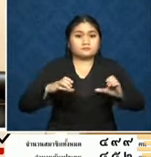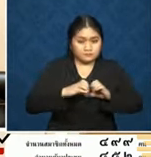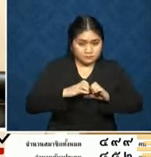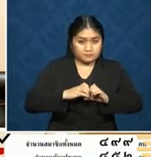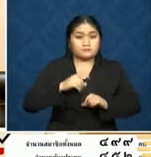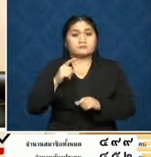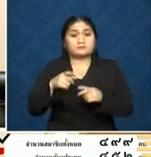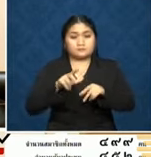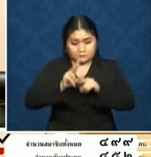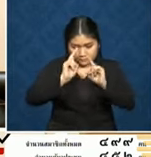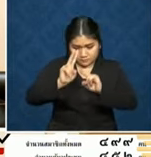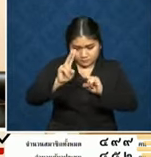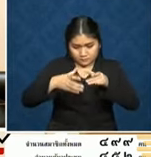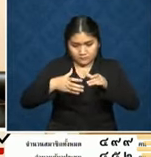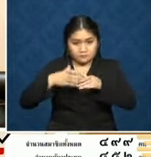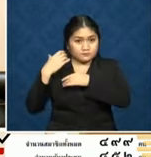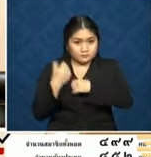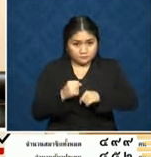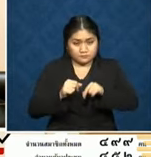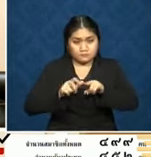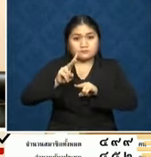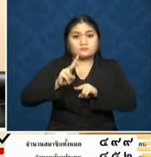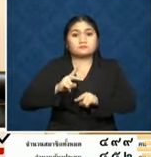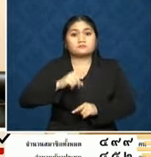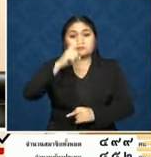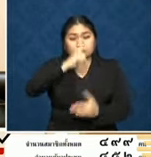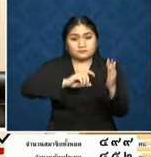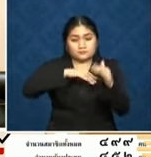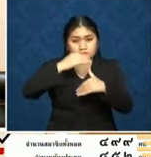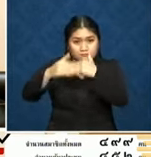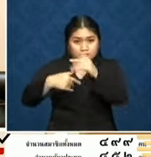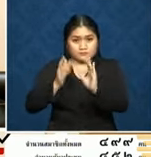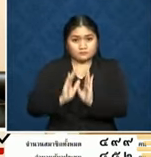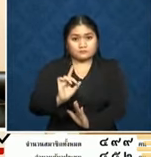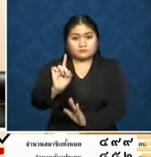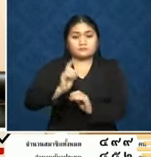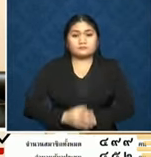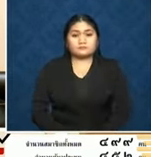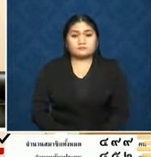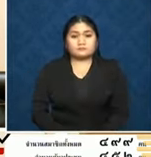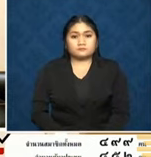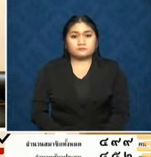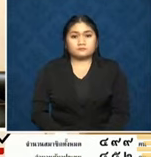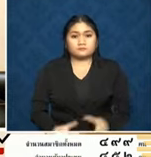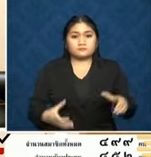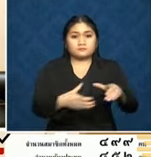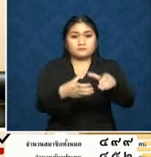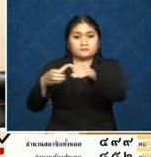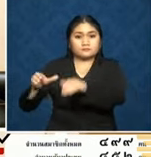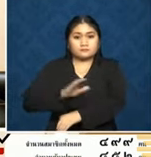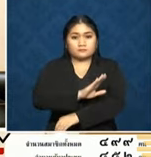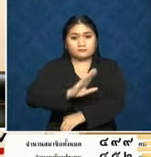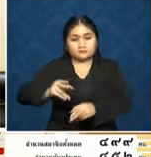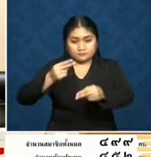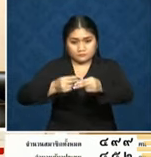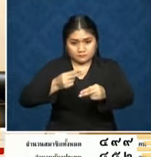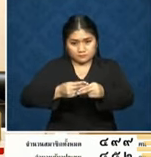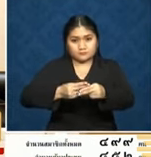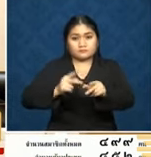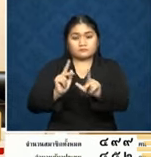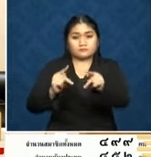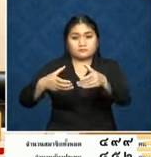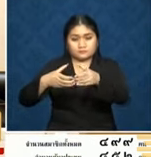ท่านพรรคประชาธิปัตย์1ท่านพรรคชาติไทยพัฒนา1ท่านนะครับเชิญแต่ละพรรคการเมืองเสนอรายชื่อกรรมาธิการต